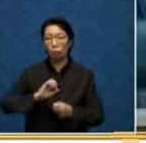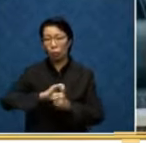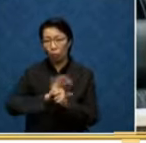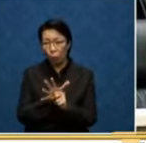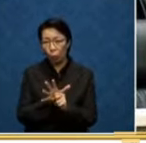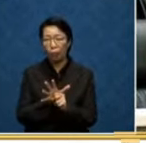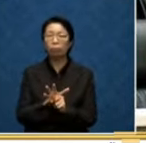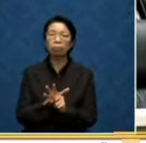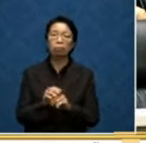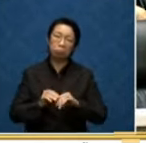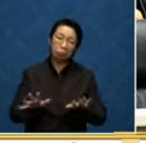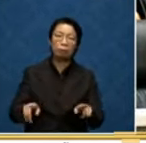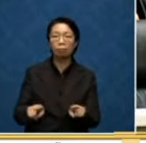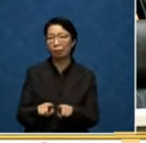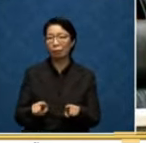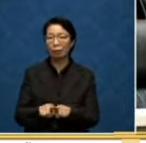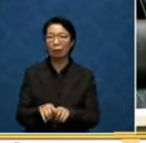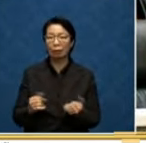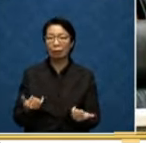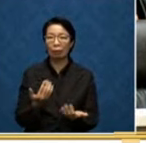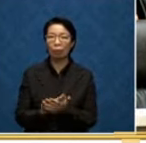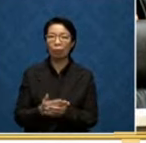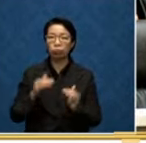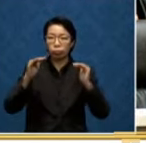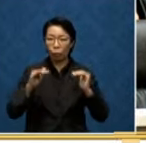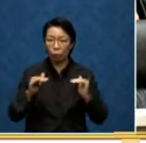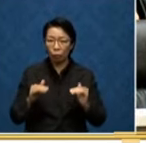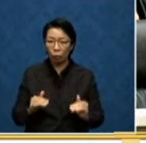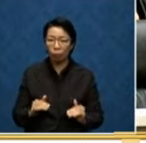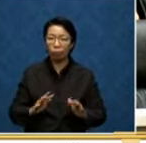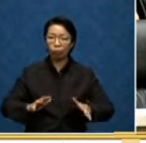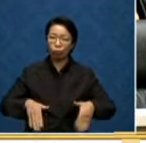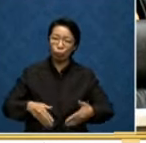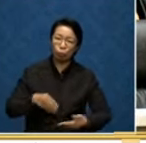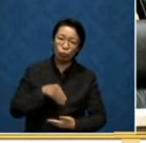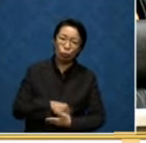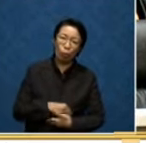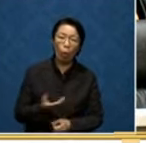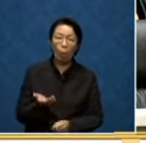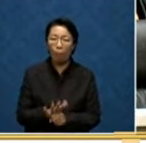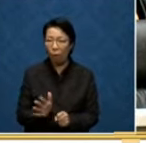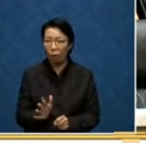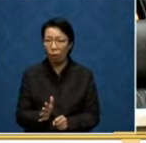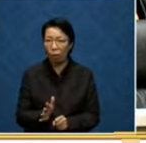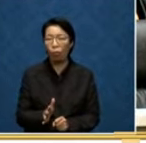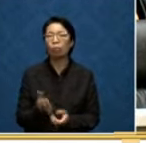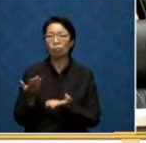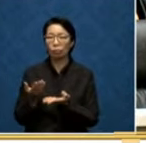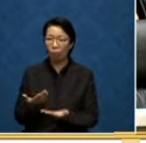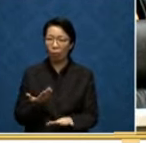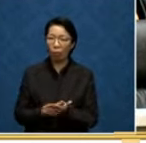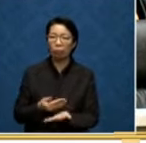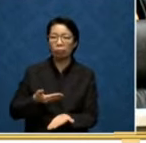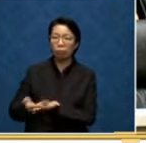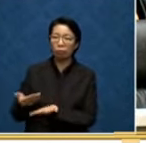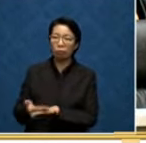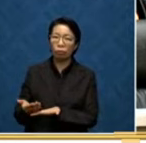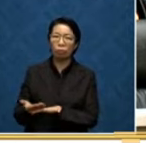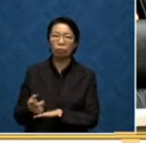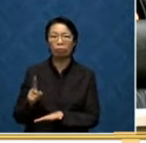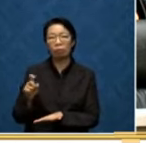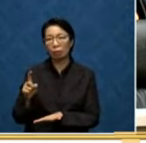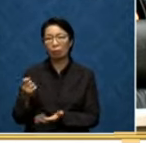านมานะครับรายได้ตกต่ำไม่มีเงินมีทองตามสื่อมวลชนต่างๆที่เราได้ยินนั่นแหละครับมีการฆ่